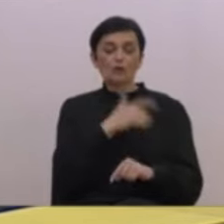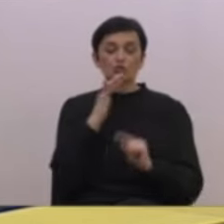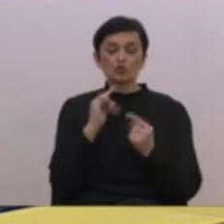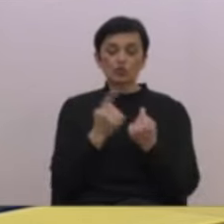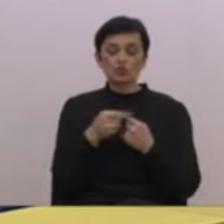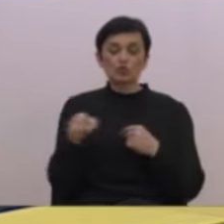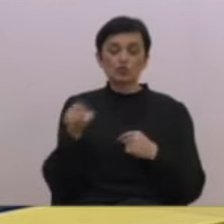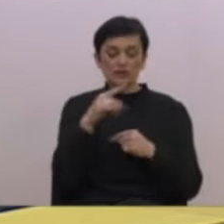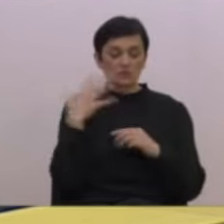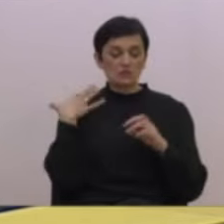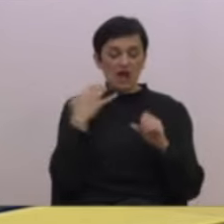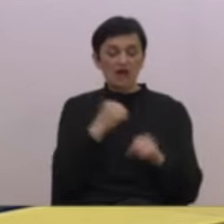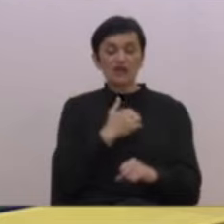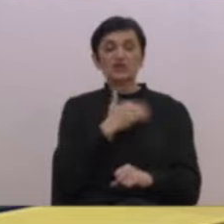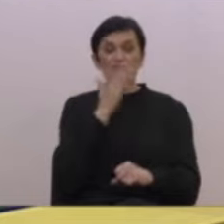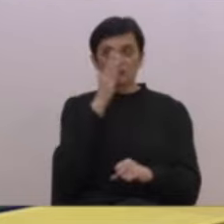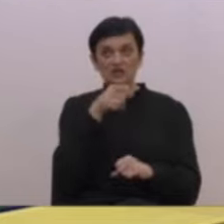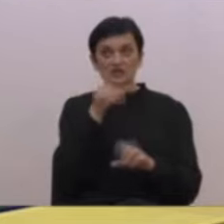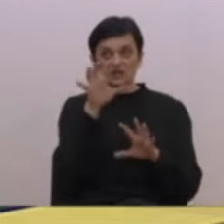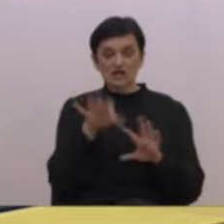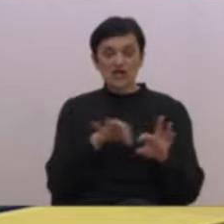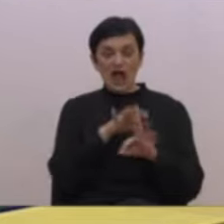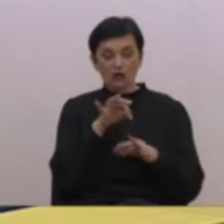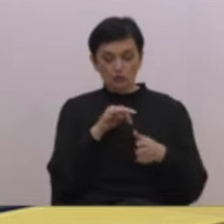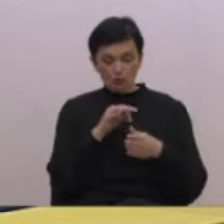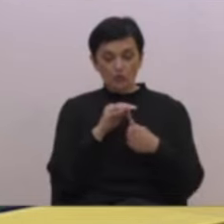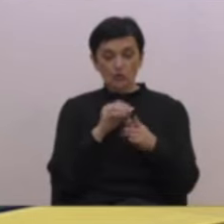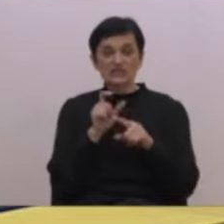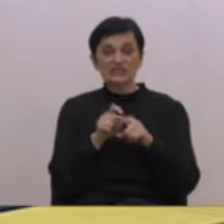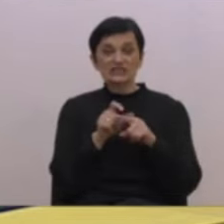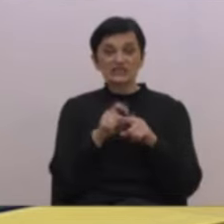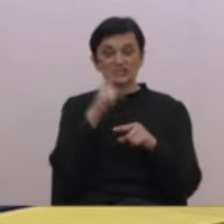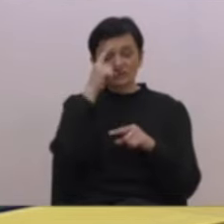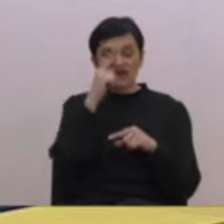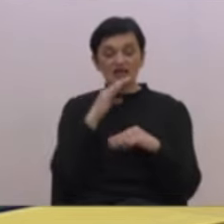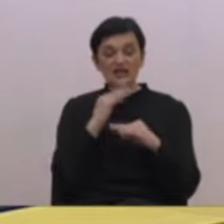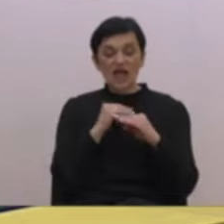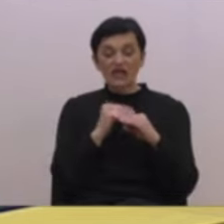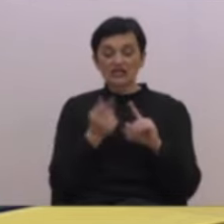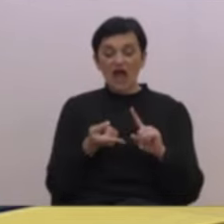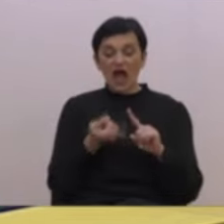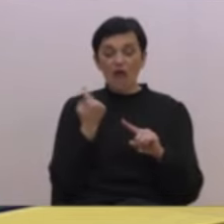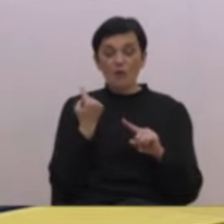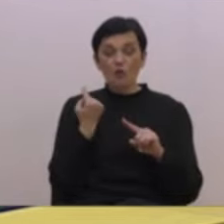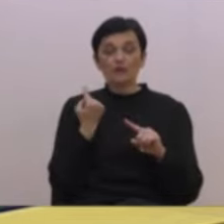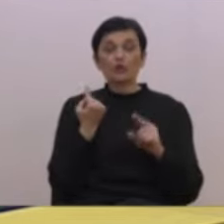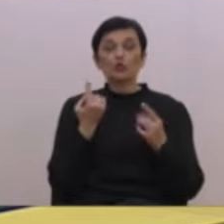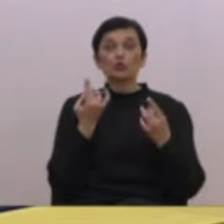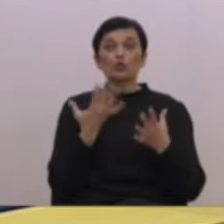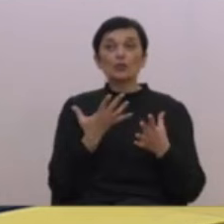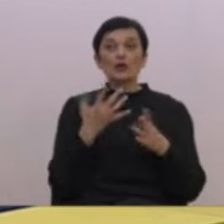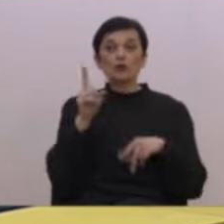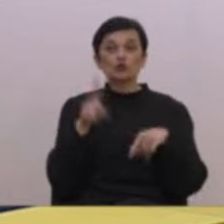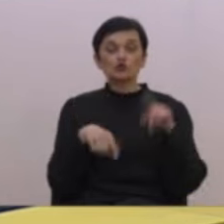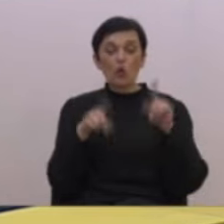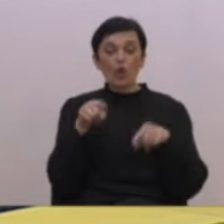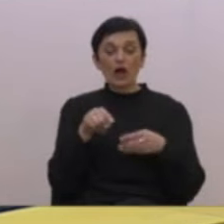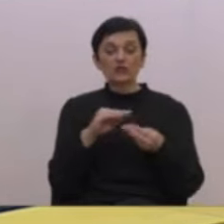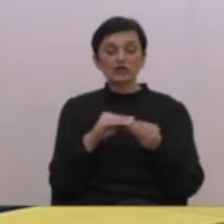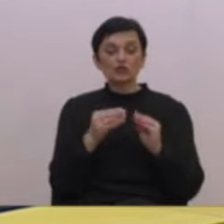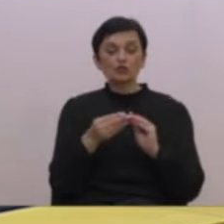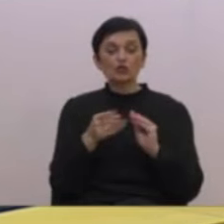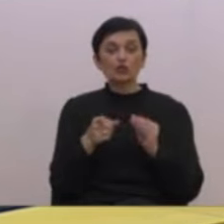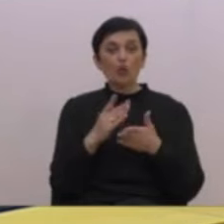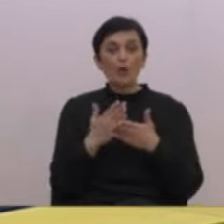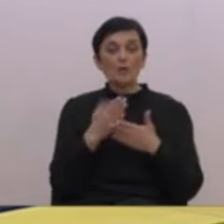დაგვიჭერა და იმედია გავა ეს კანონპროექტი. მართლა სიტყვა გენდერი უნდა ამოვიღოთ. მაგრამ აქ ვუყოთ ზოგადი პრობლემის ნაწილი, რომელიც უნდა